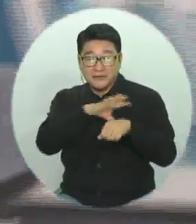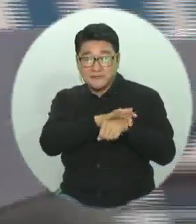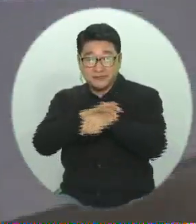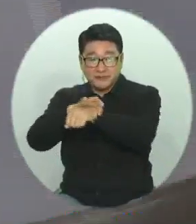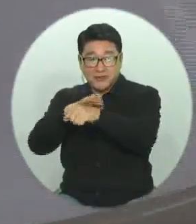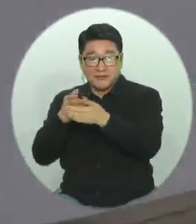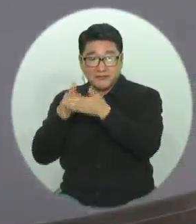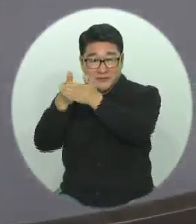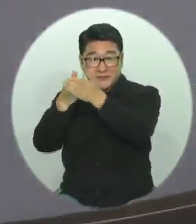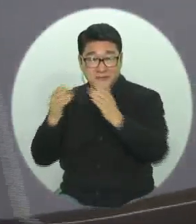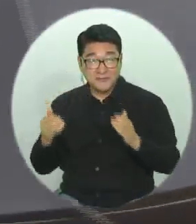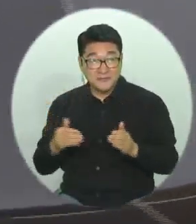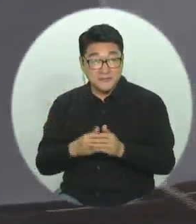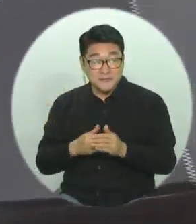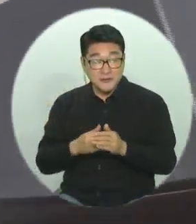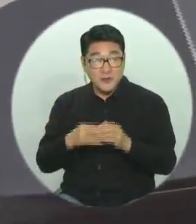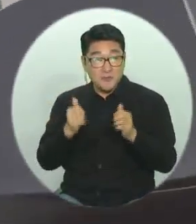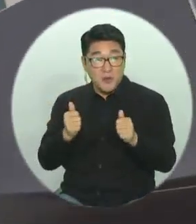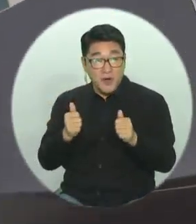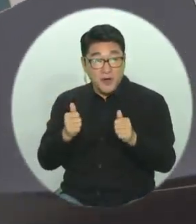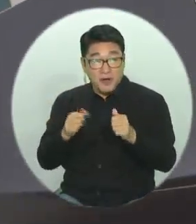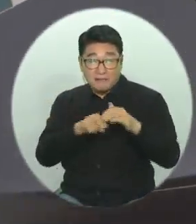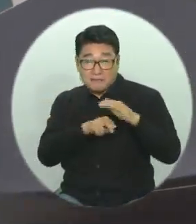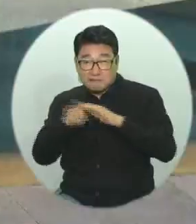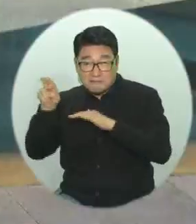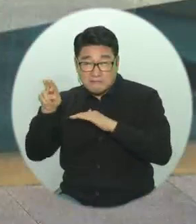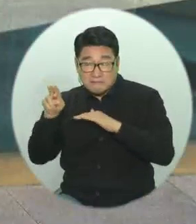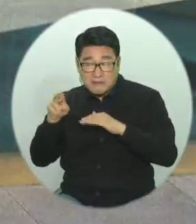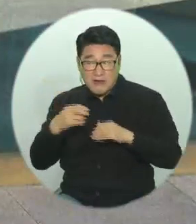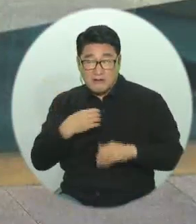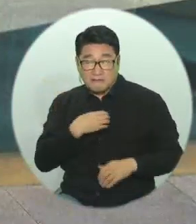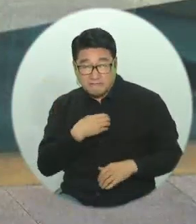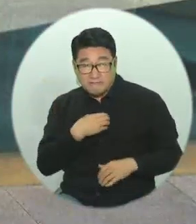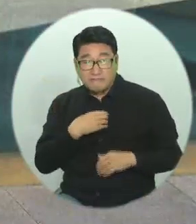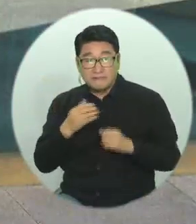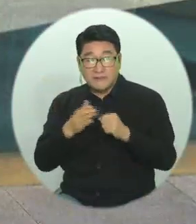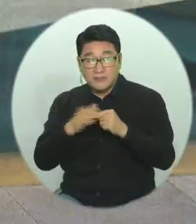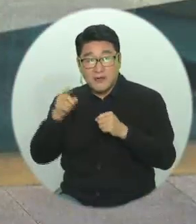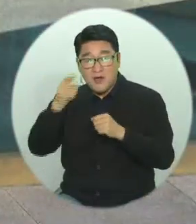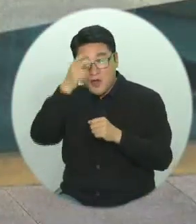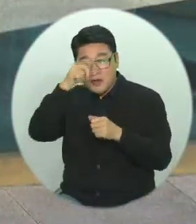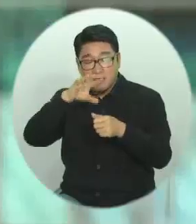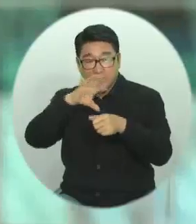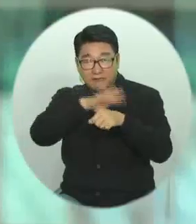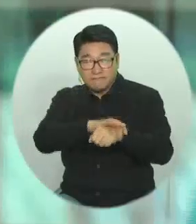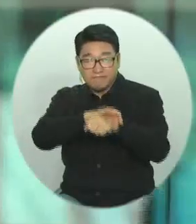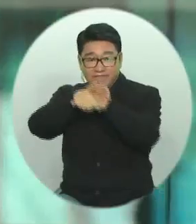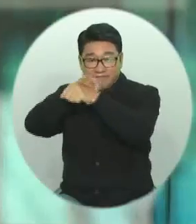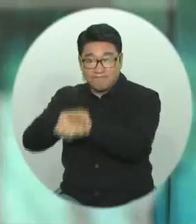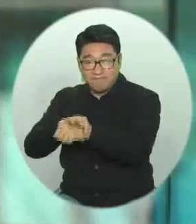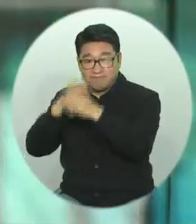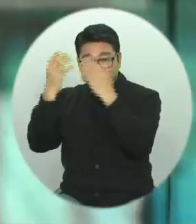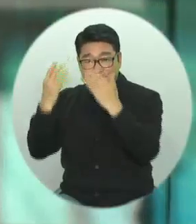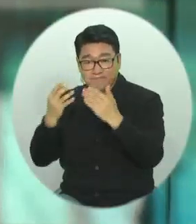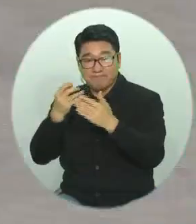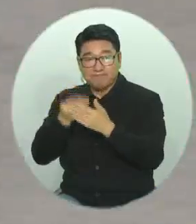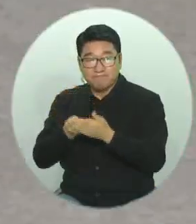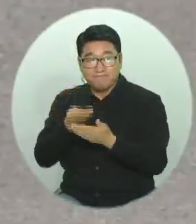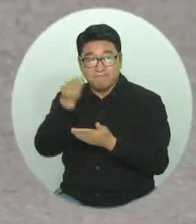영장을 청구했고 법원은 도주 우려 등의 이유로 해당 경찰관에 대한 구속 영장을